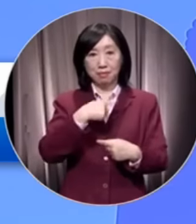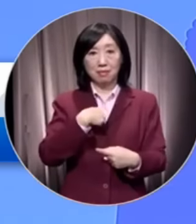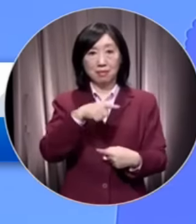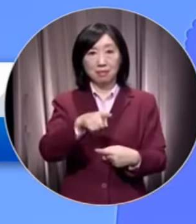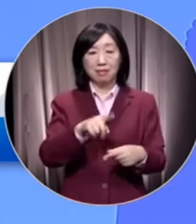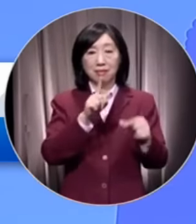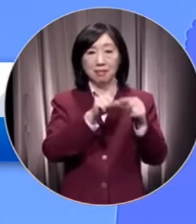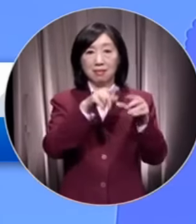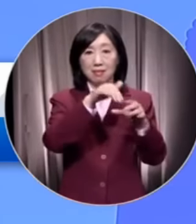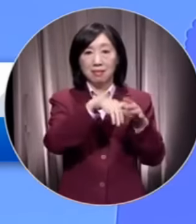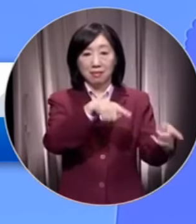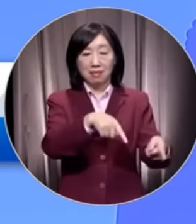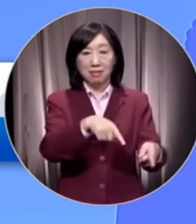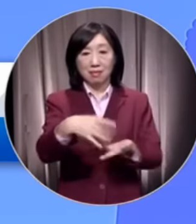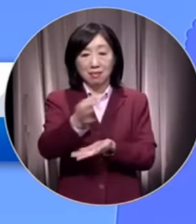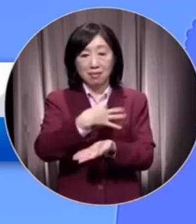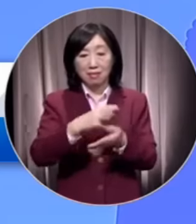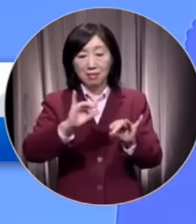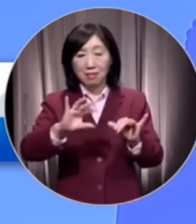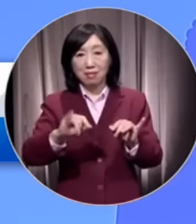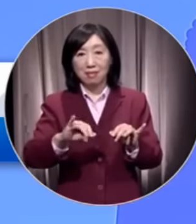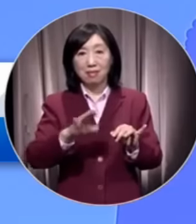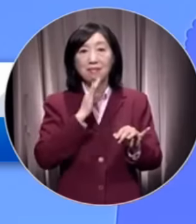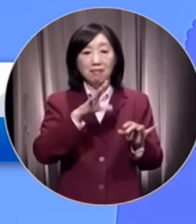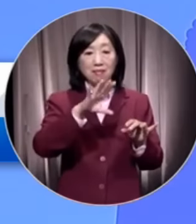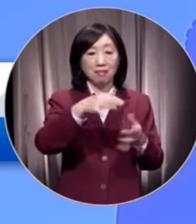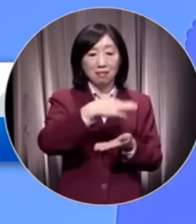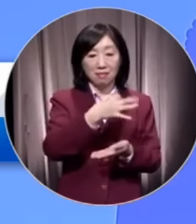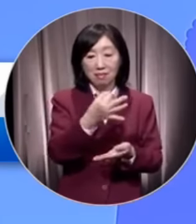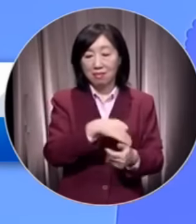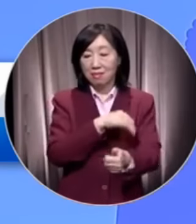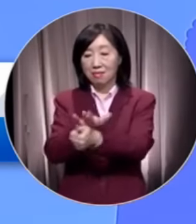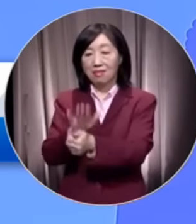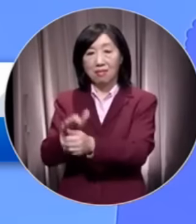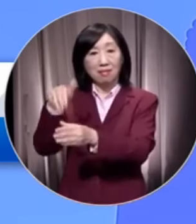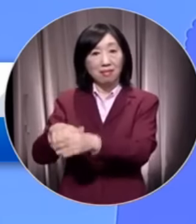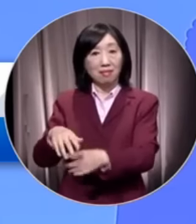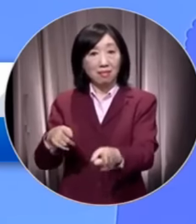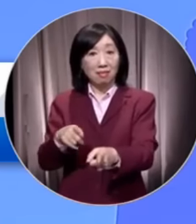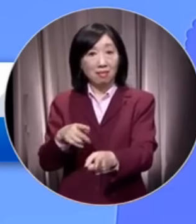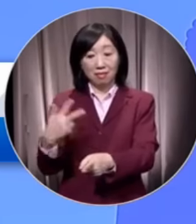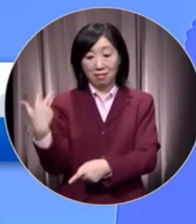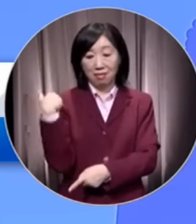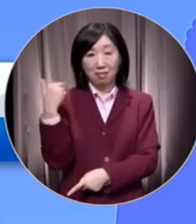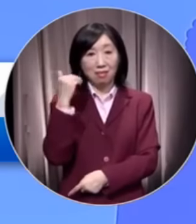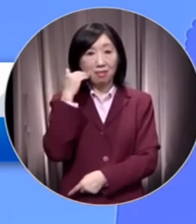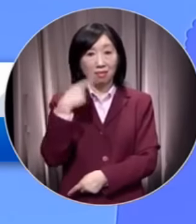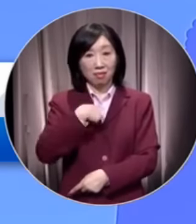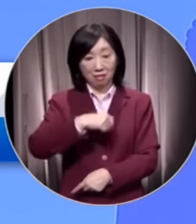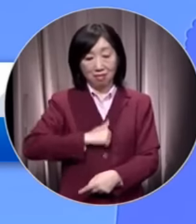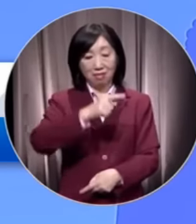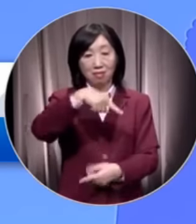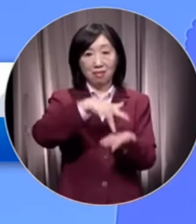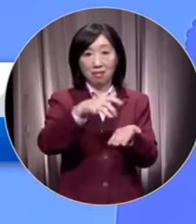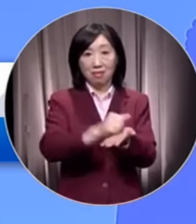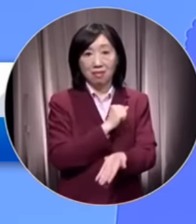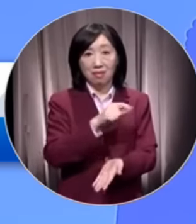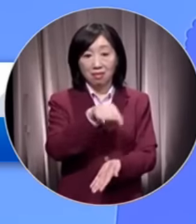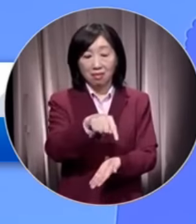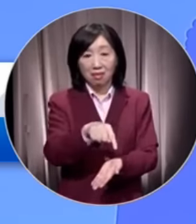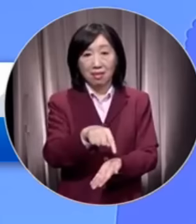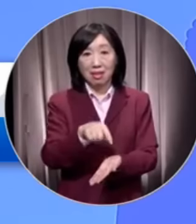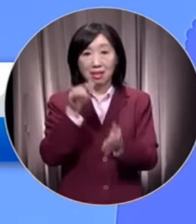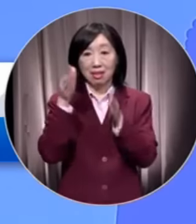地，说是为了选举。蔡主席，上个礼拜如果真的去招标，为了选